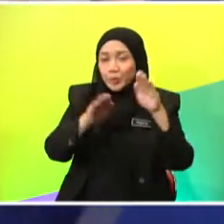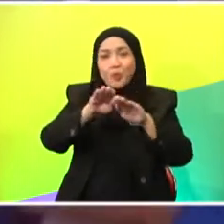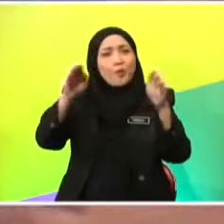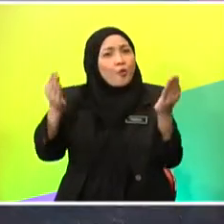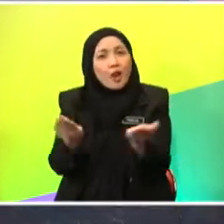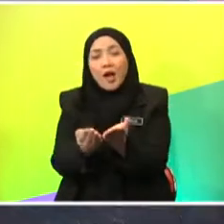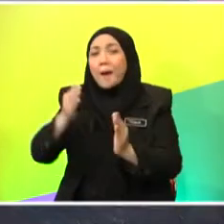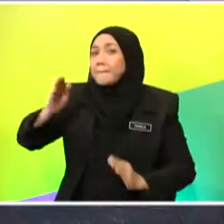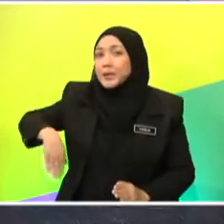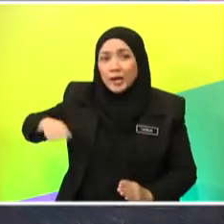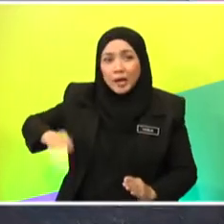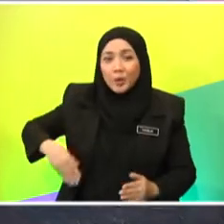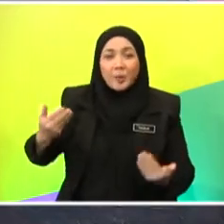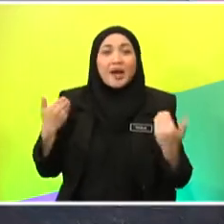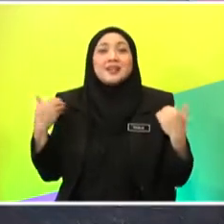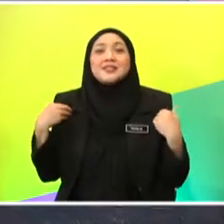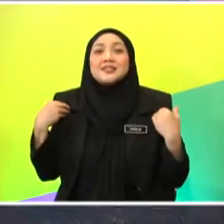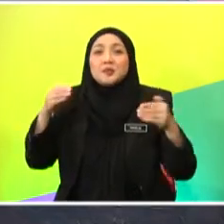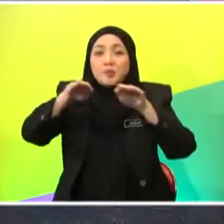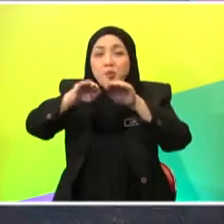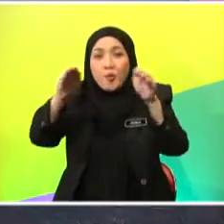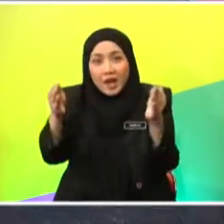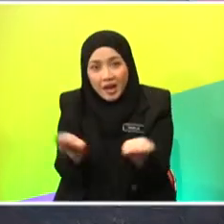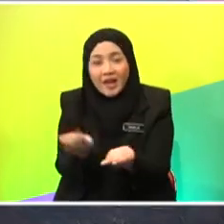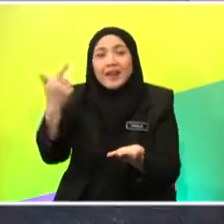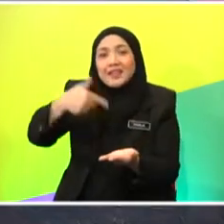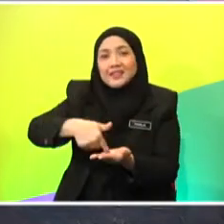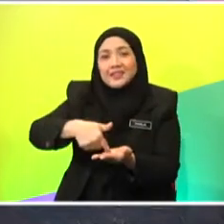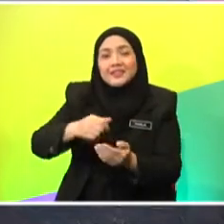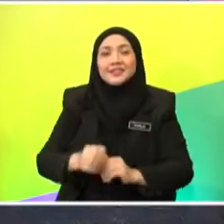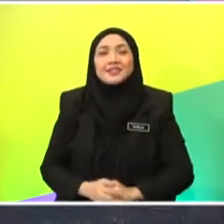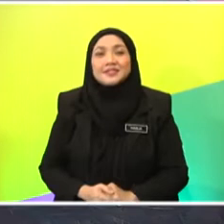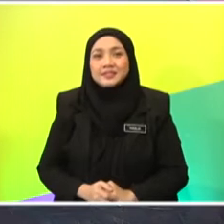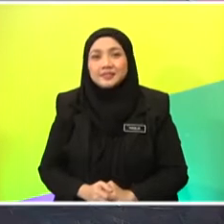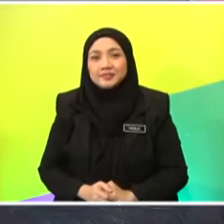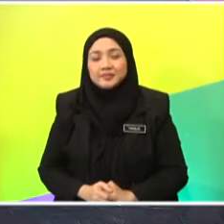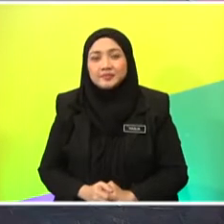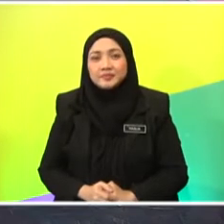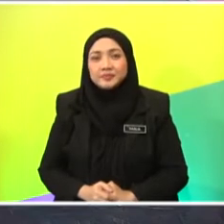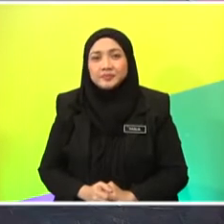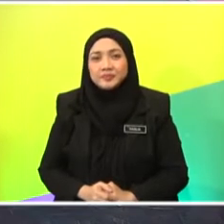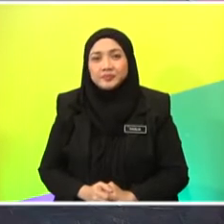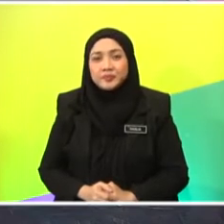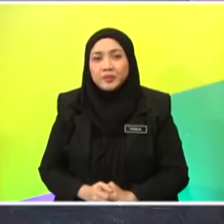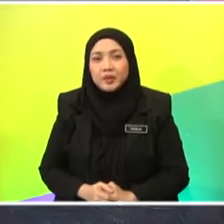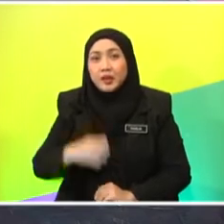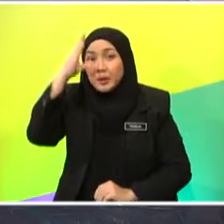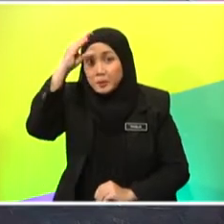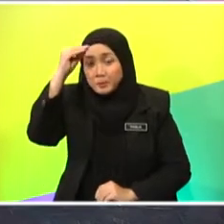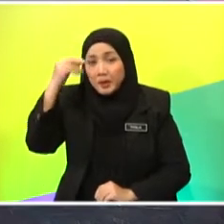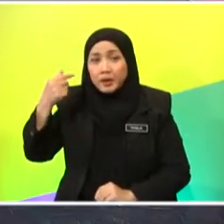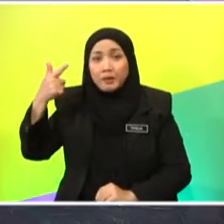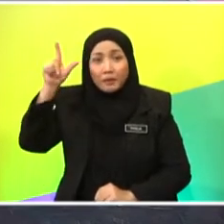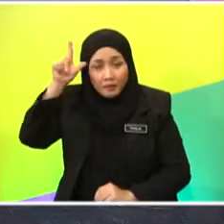Jero Abah Hakim Dan juga jauh ya nih oke bye terusnya kita minta apa ajalah ambil bola